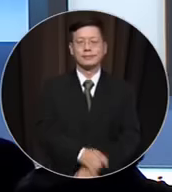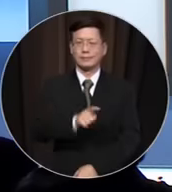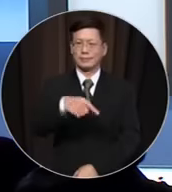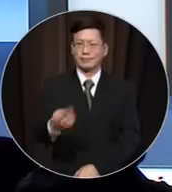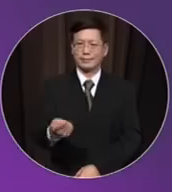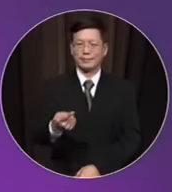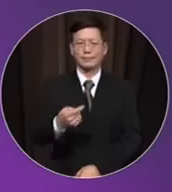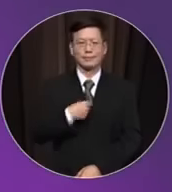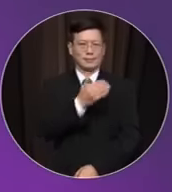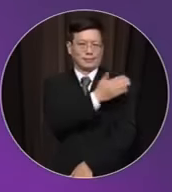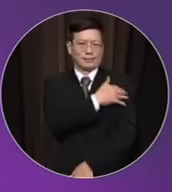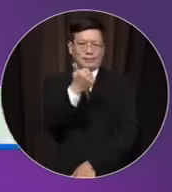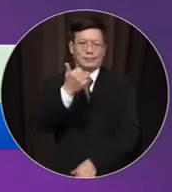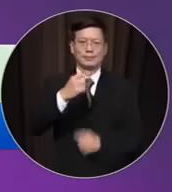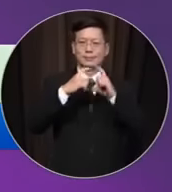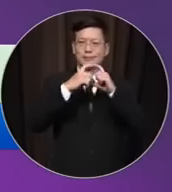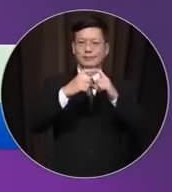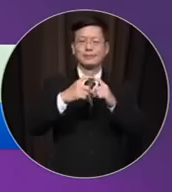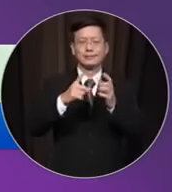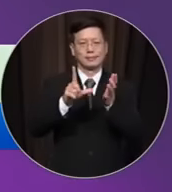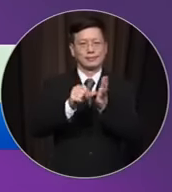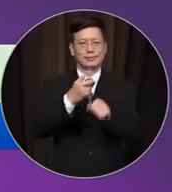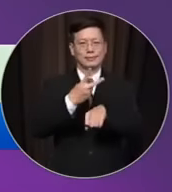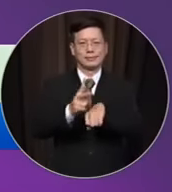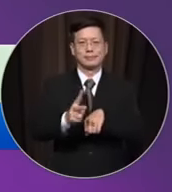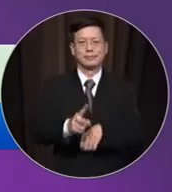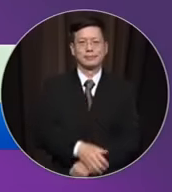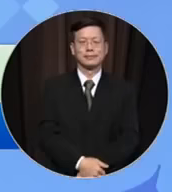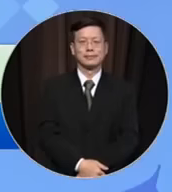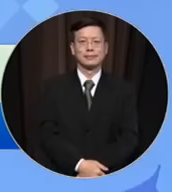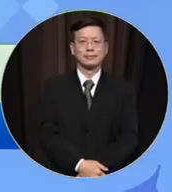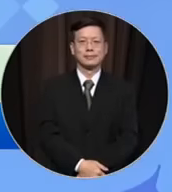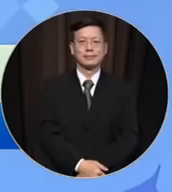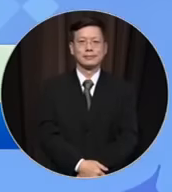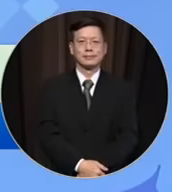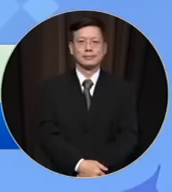接下来我们请陈建仁先生回答，时间两分钟。